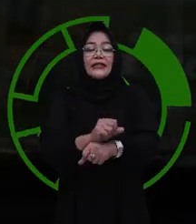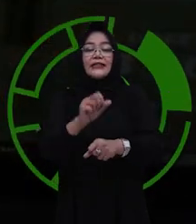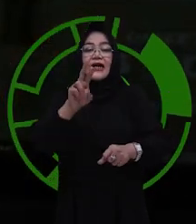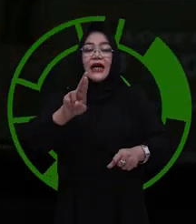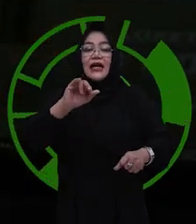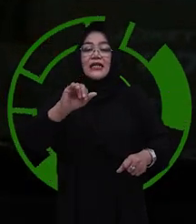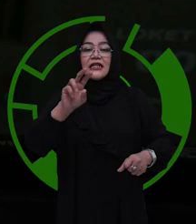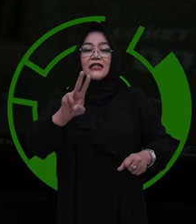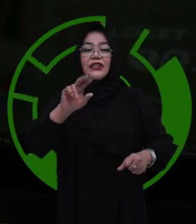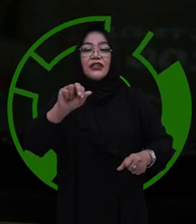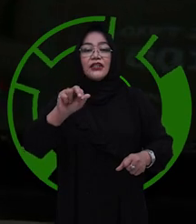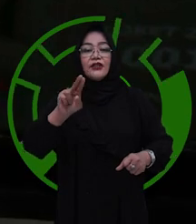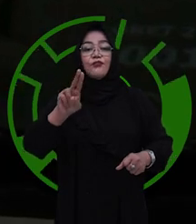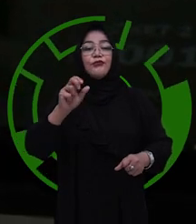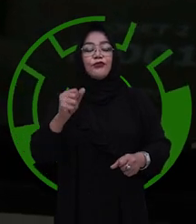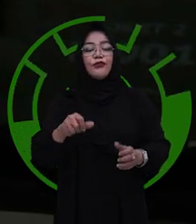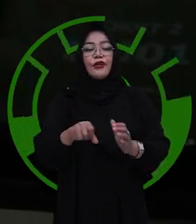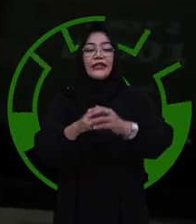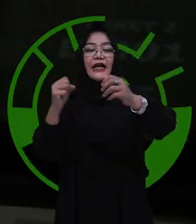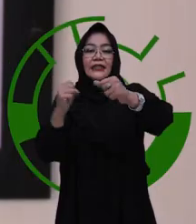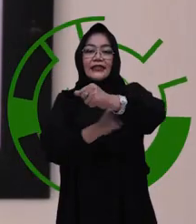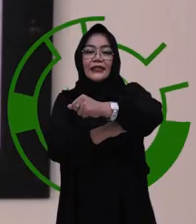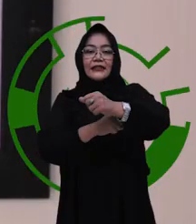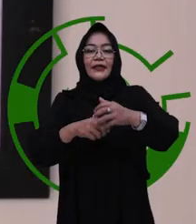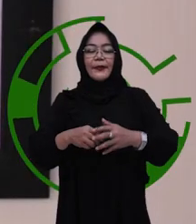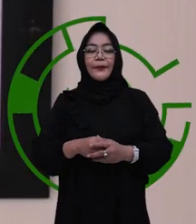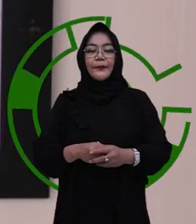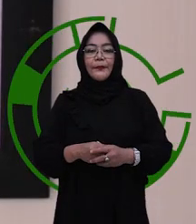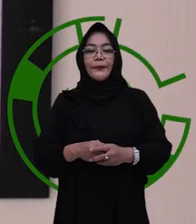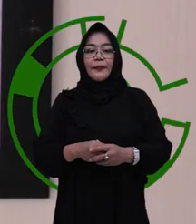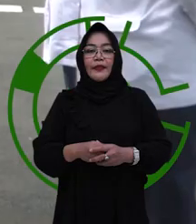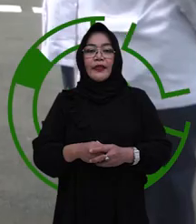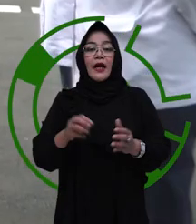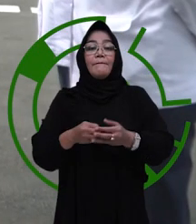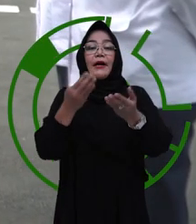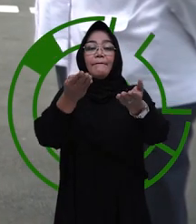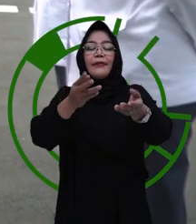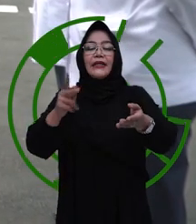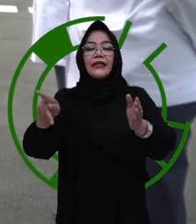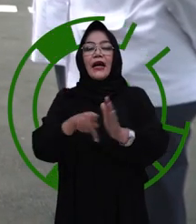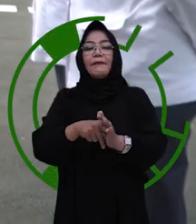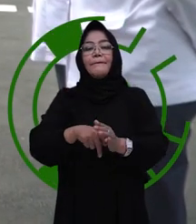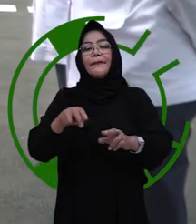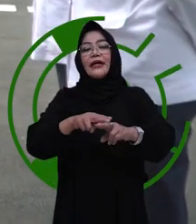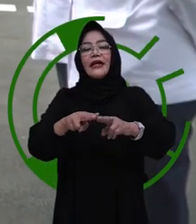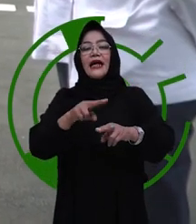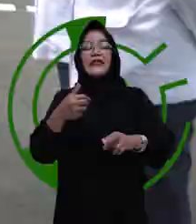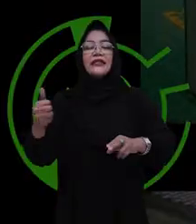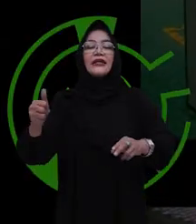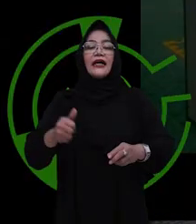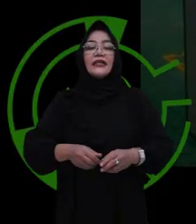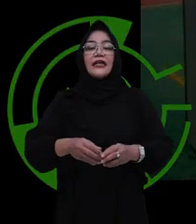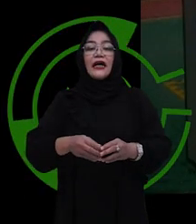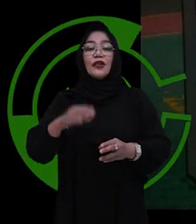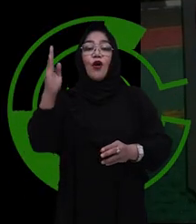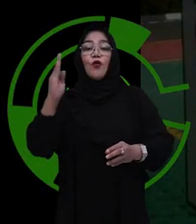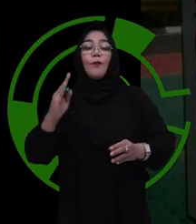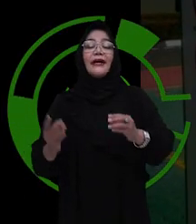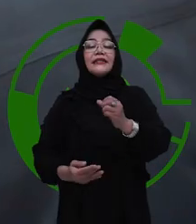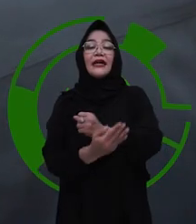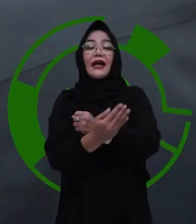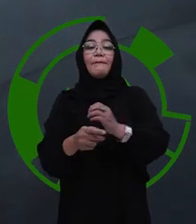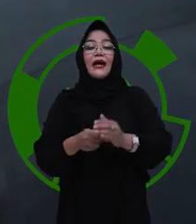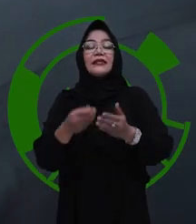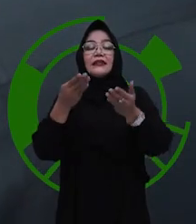serta melakukan publikasi standar pelayanan dan maklumat pelayanan. Memberikan pelatihan dan apel pagi bagi petugas